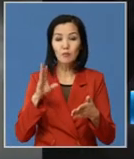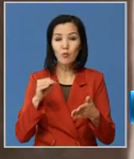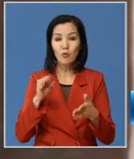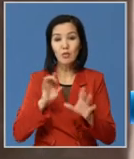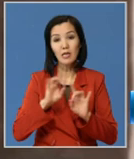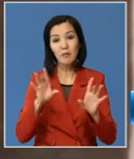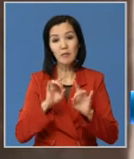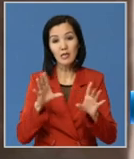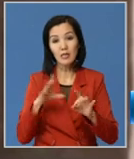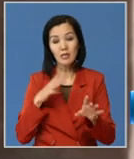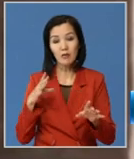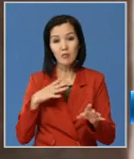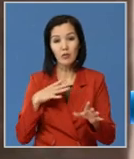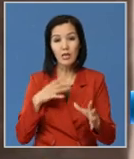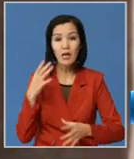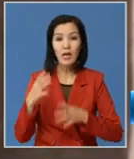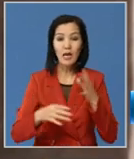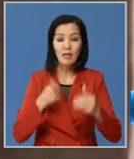күнге дейін қолына қару алып,